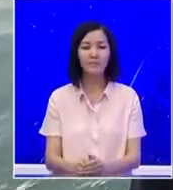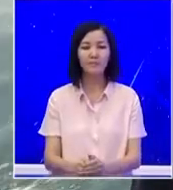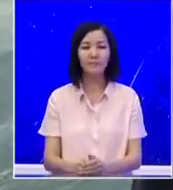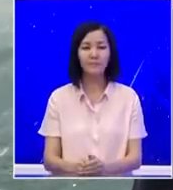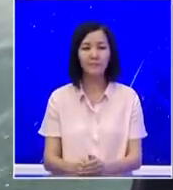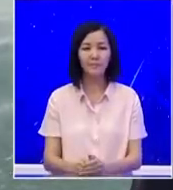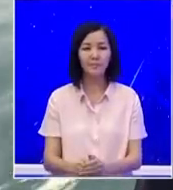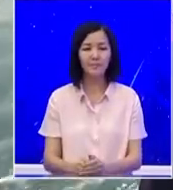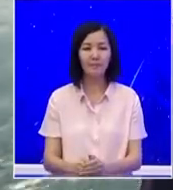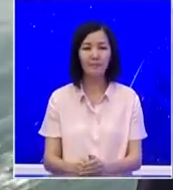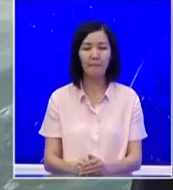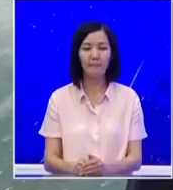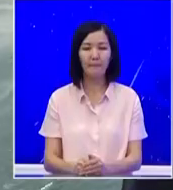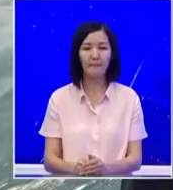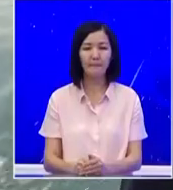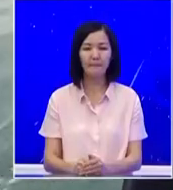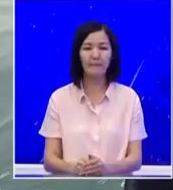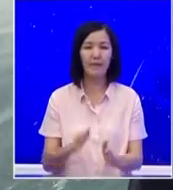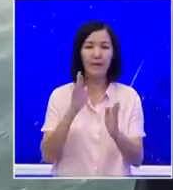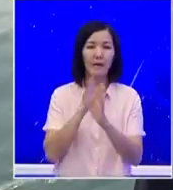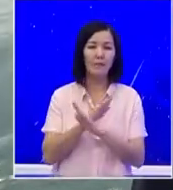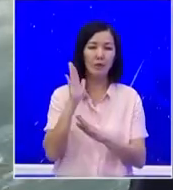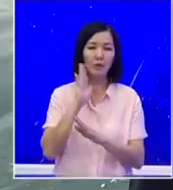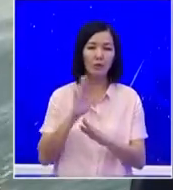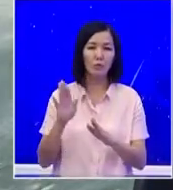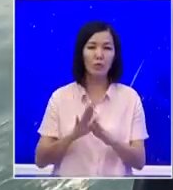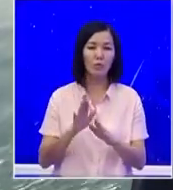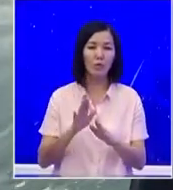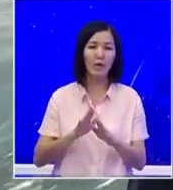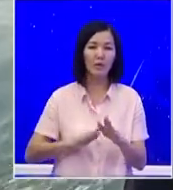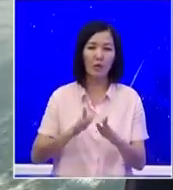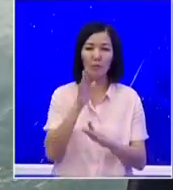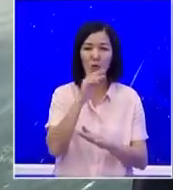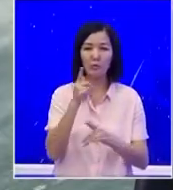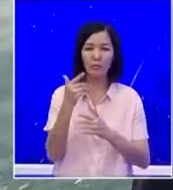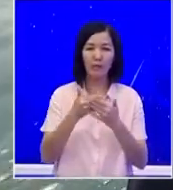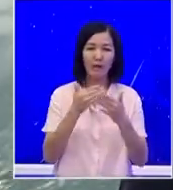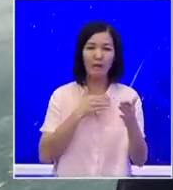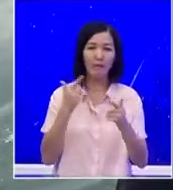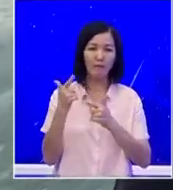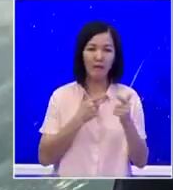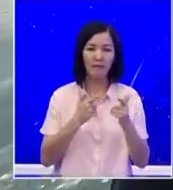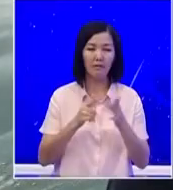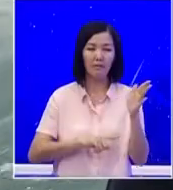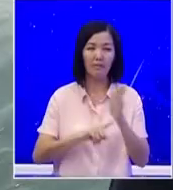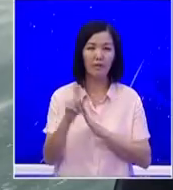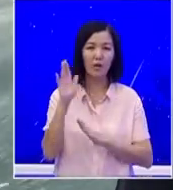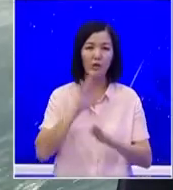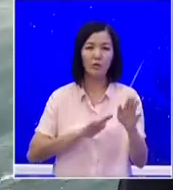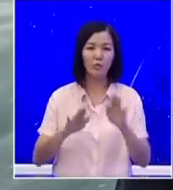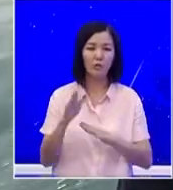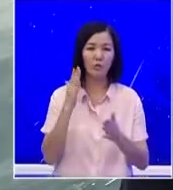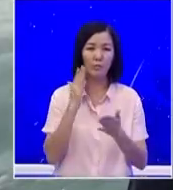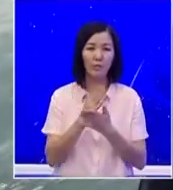Сотрудниками отдела ЧС города Капчагай. Қапшағайда суға шомылу маусымына дайындық жүргізіп жатырмыз. Десе де қазірдің өзінде суға түсіп жүргендер